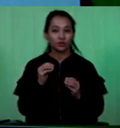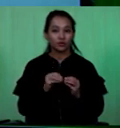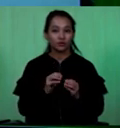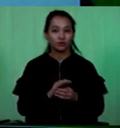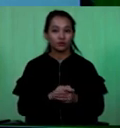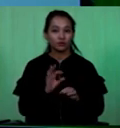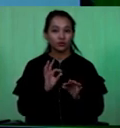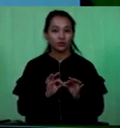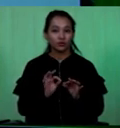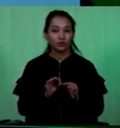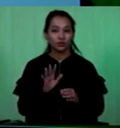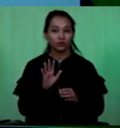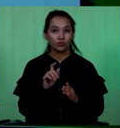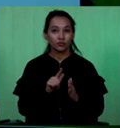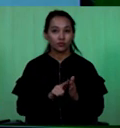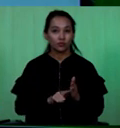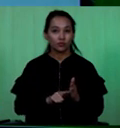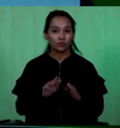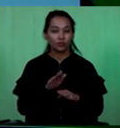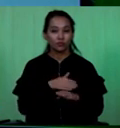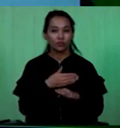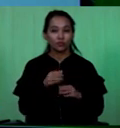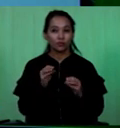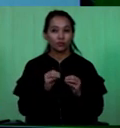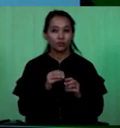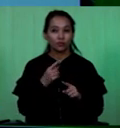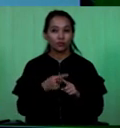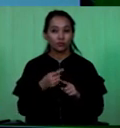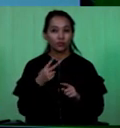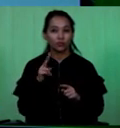olamiz. 570 bo'lu 10 qo'shu